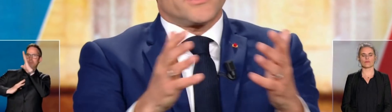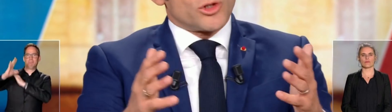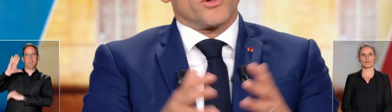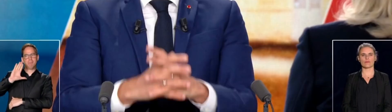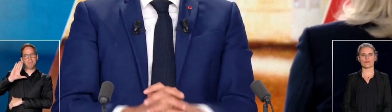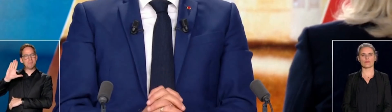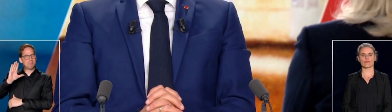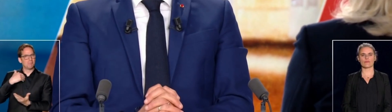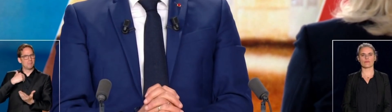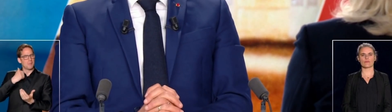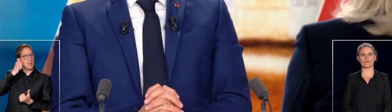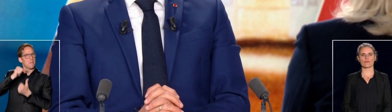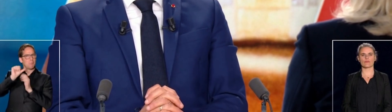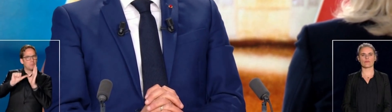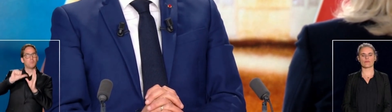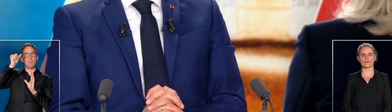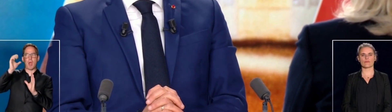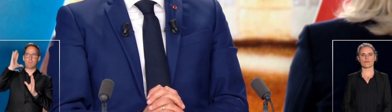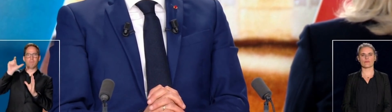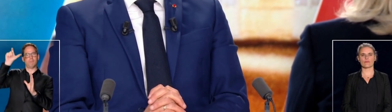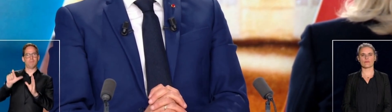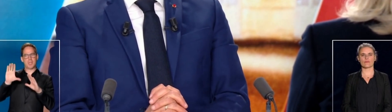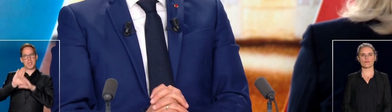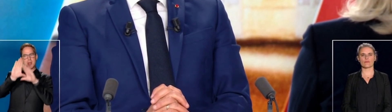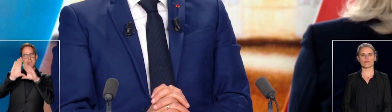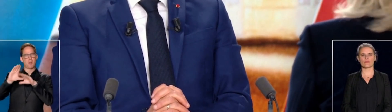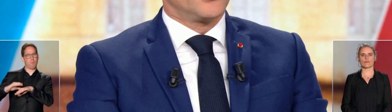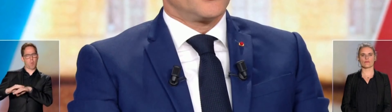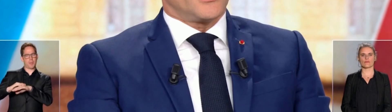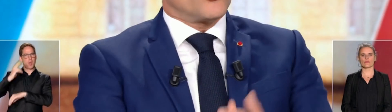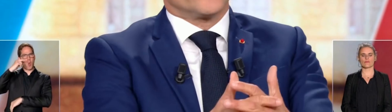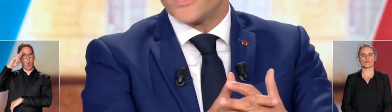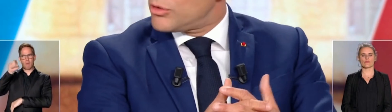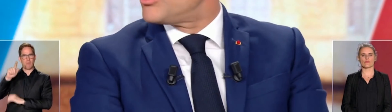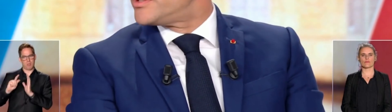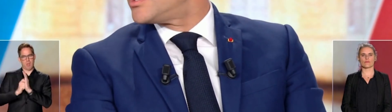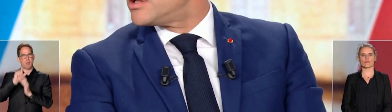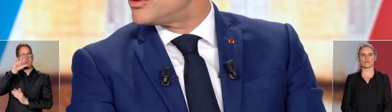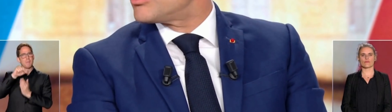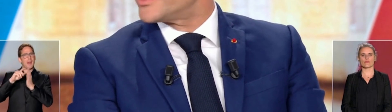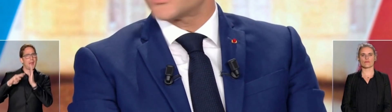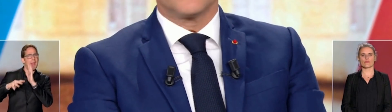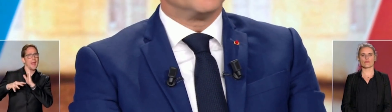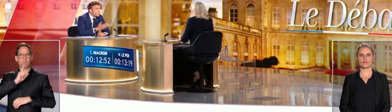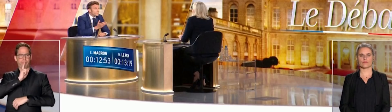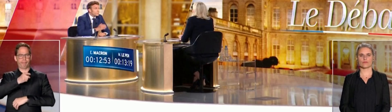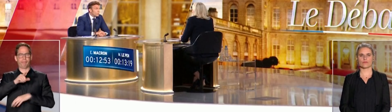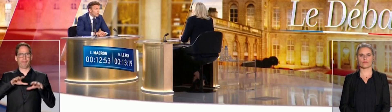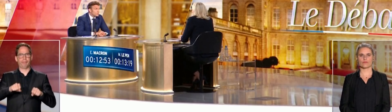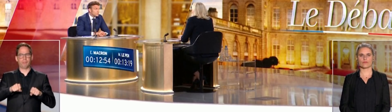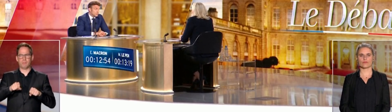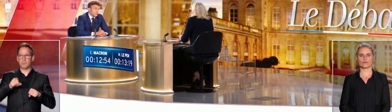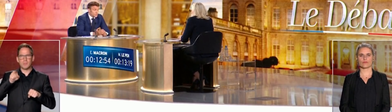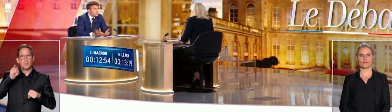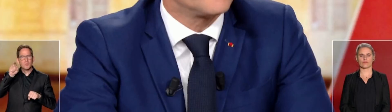vous avez été je pense une des premières responsables politiques européennes dès 2014 à reconnaître le résultat de l'annexion de la crimée vous l'avez fait pourquoi